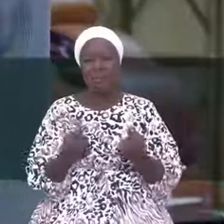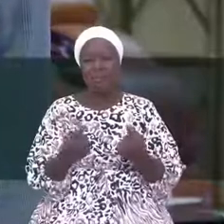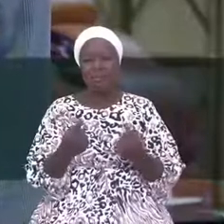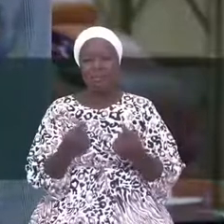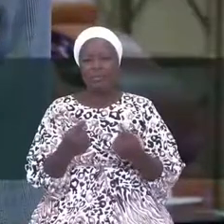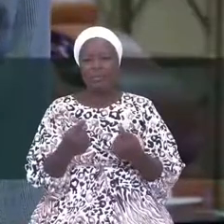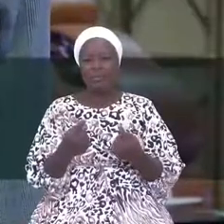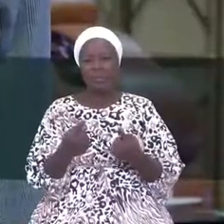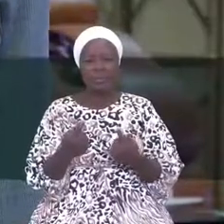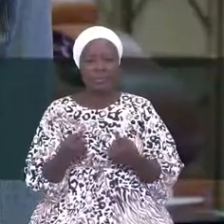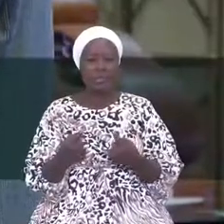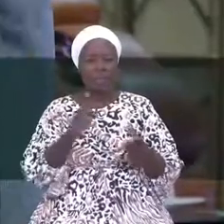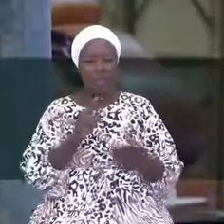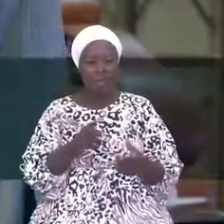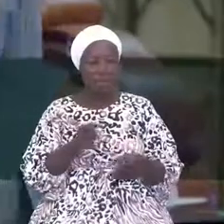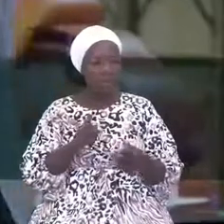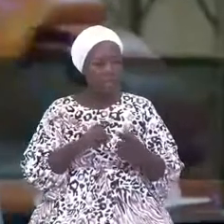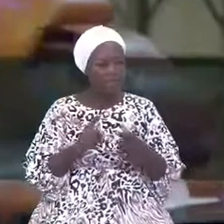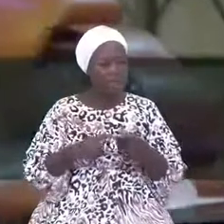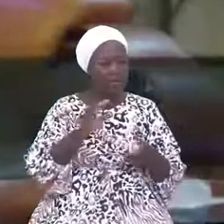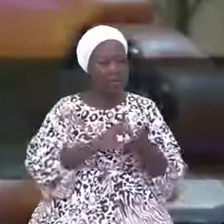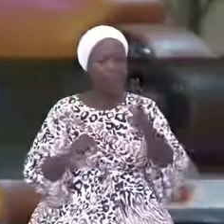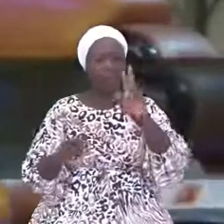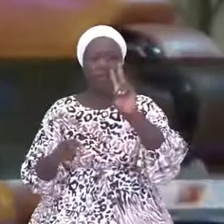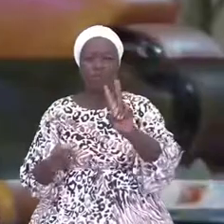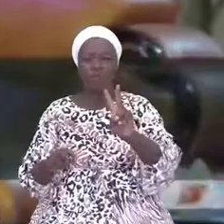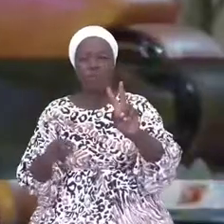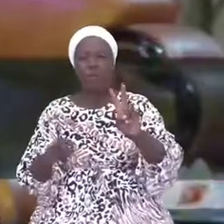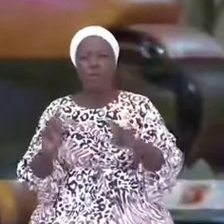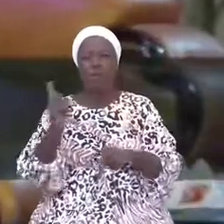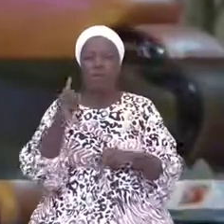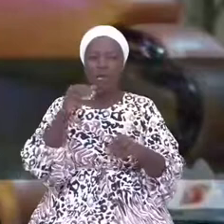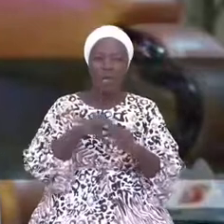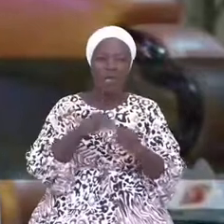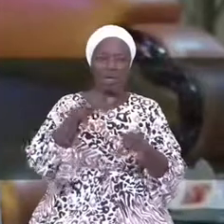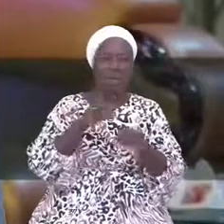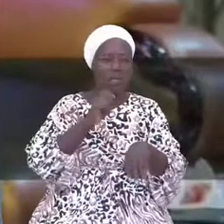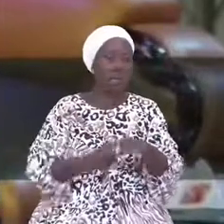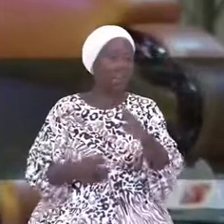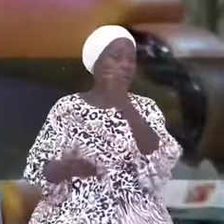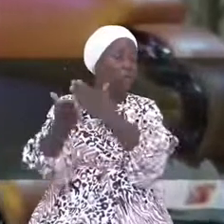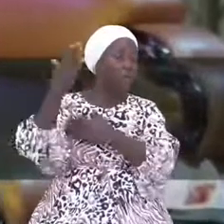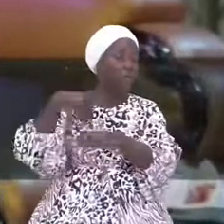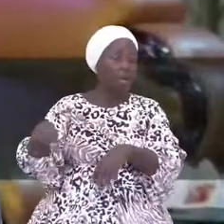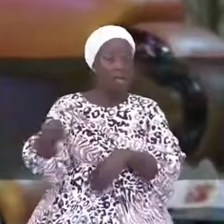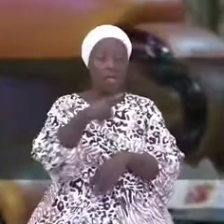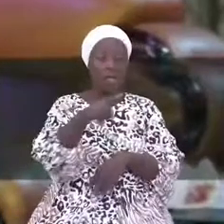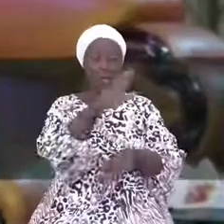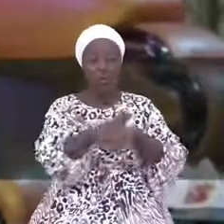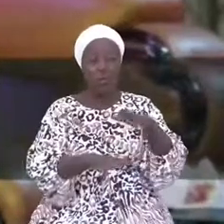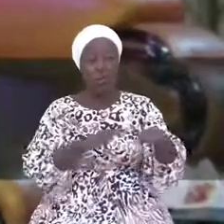morts par vos offenses et par vos péchés. Verset 2, il dit, dans lesquels